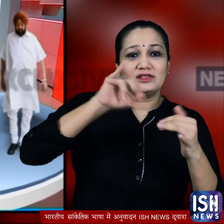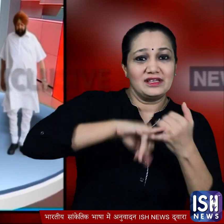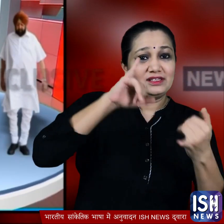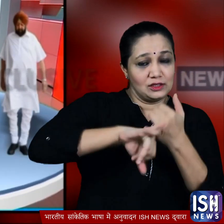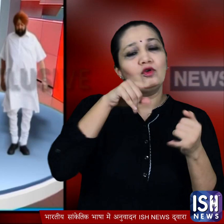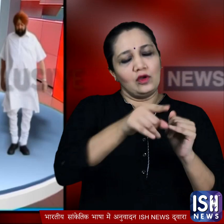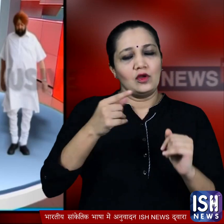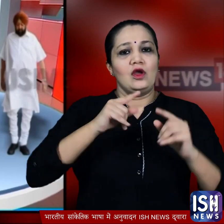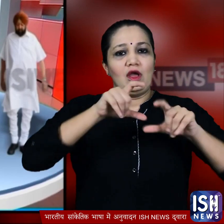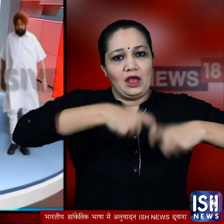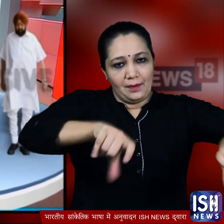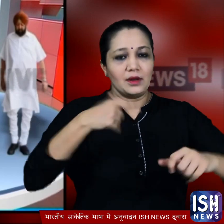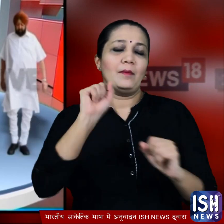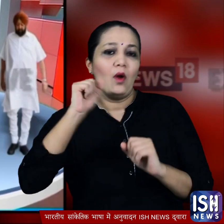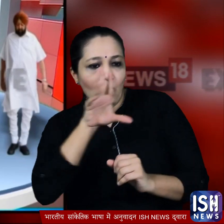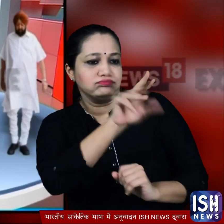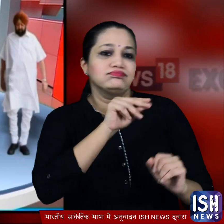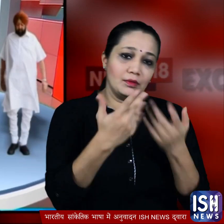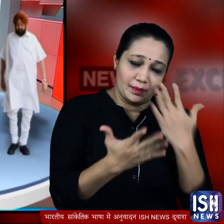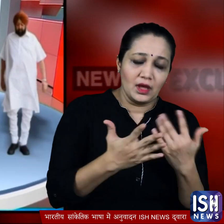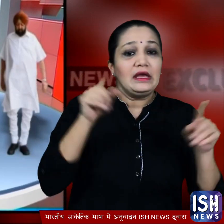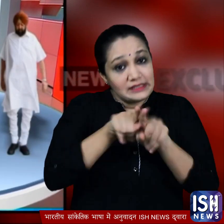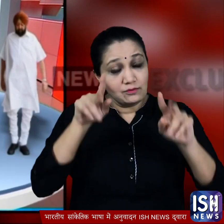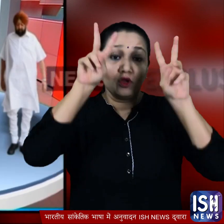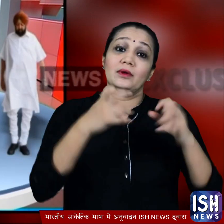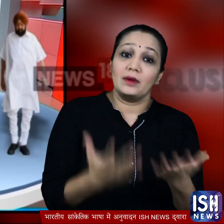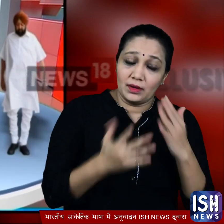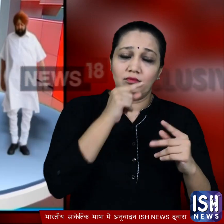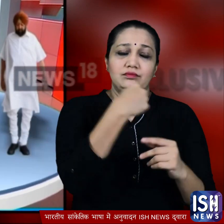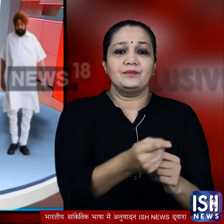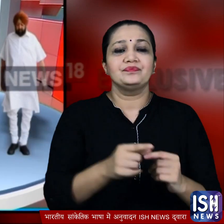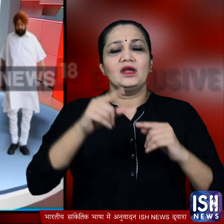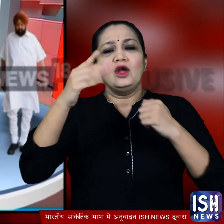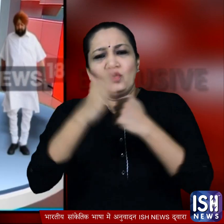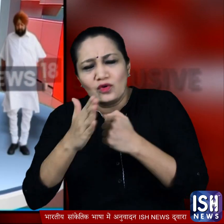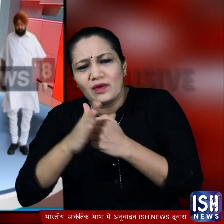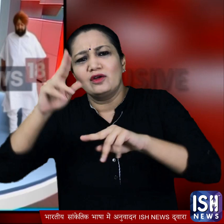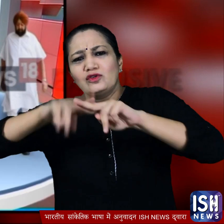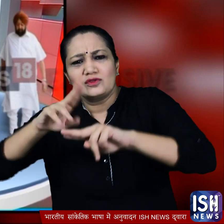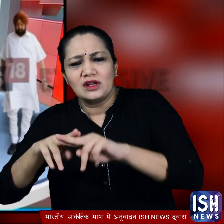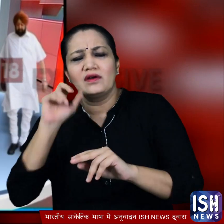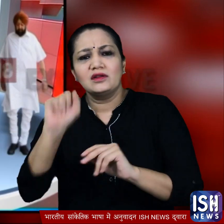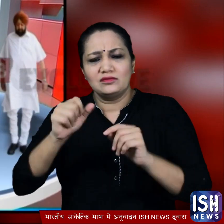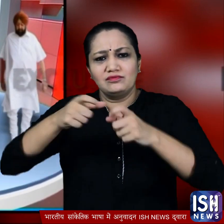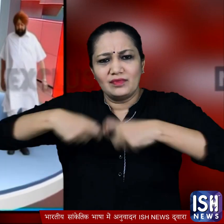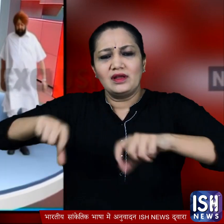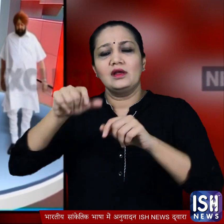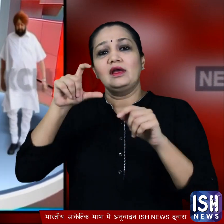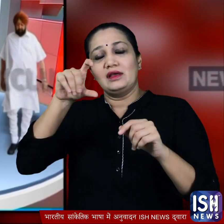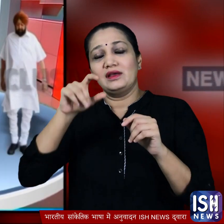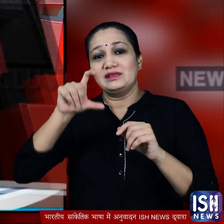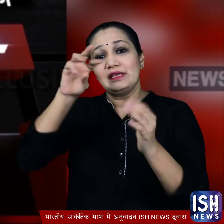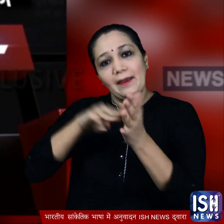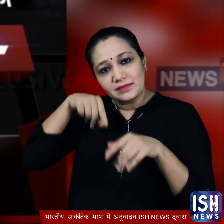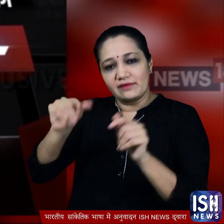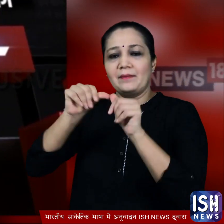के सामने अपनी बात रख सकते हैं और इसी मामले को उठा सकते हैं, जबकि गुरुवार या शुक्रवार को कमेटी के सदस्य कैप्टन अमरिंदर सिंह